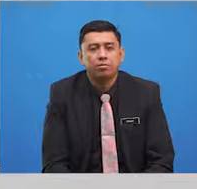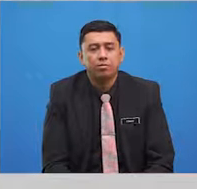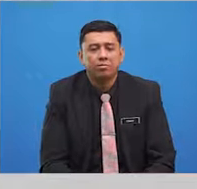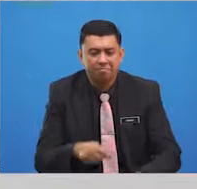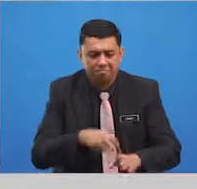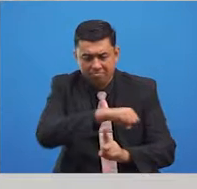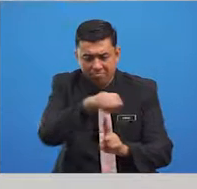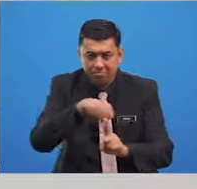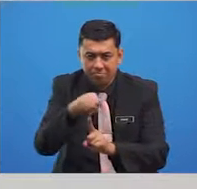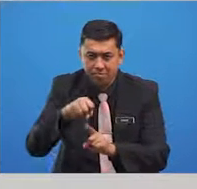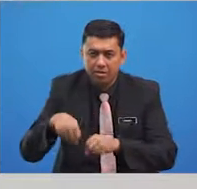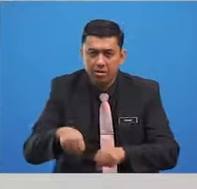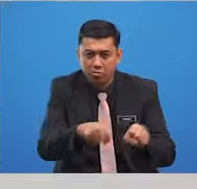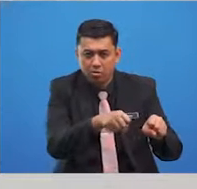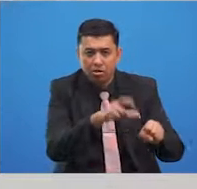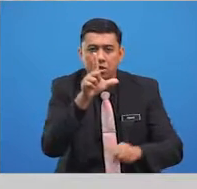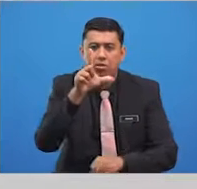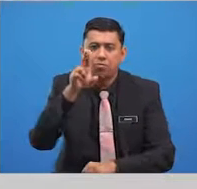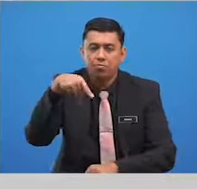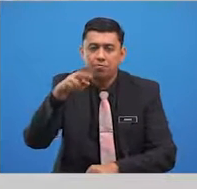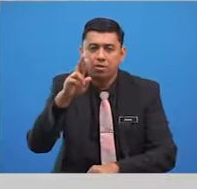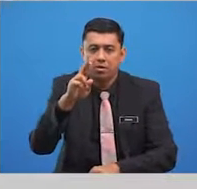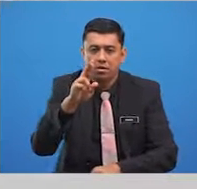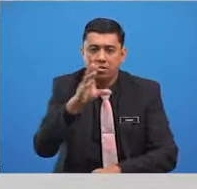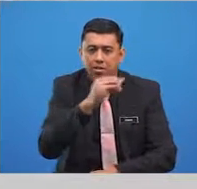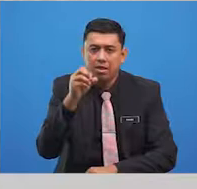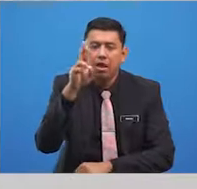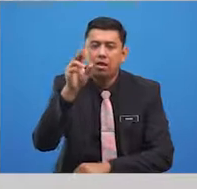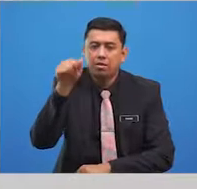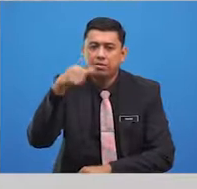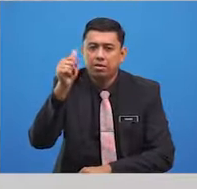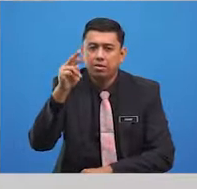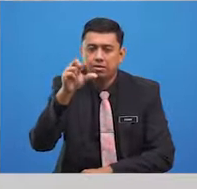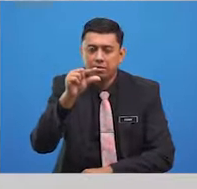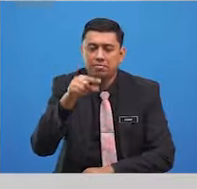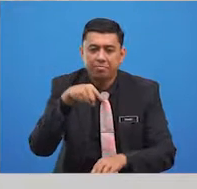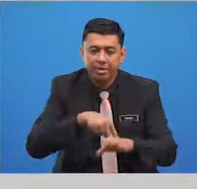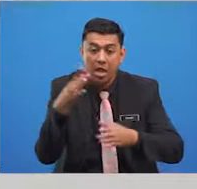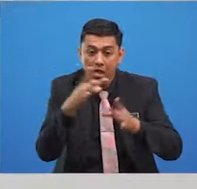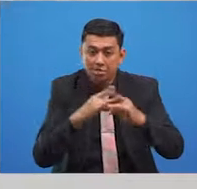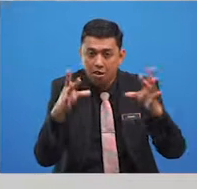di sekitar Sungai Lupar dan Sungai Rajang Sarawak.